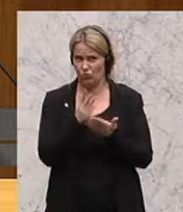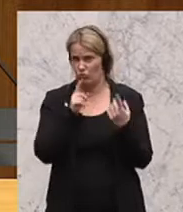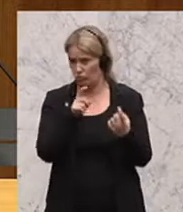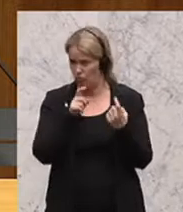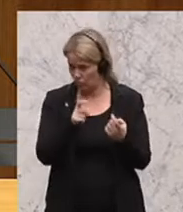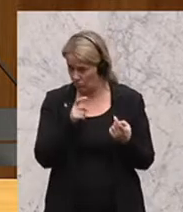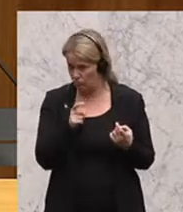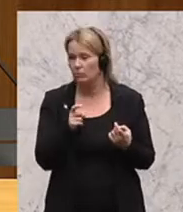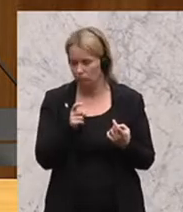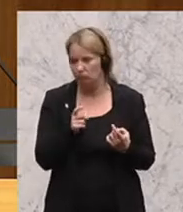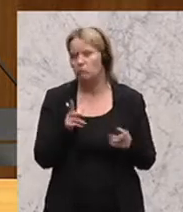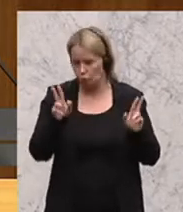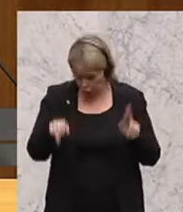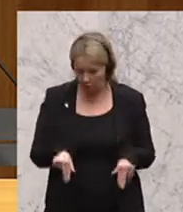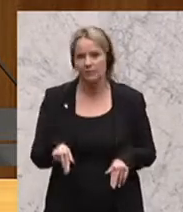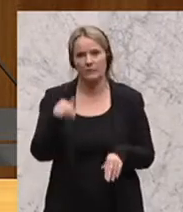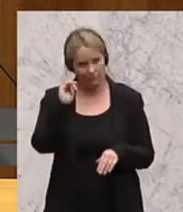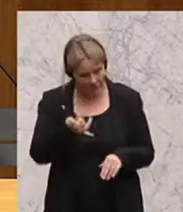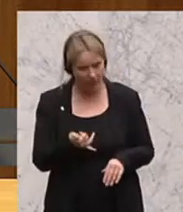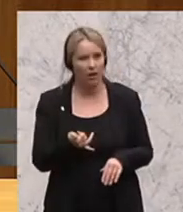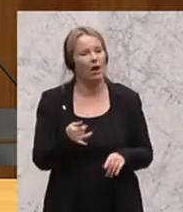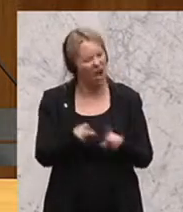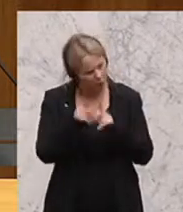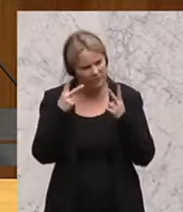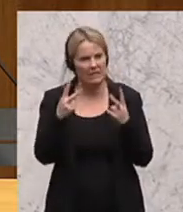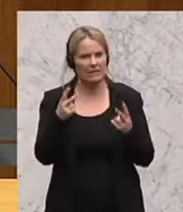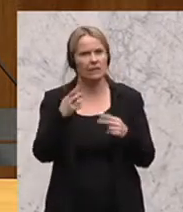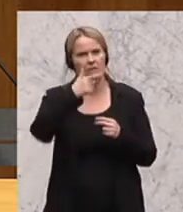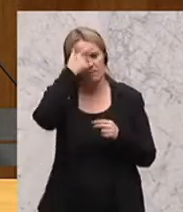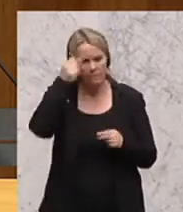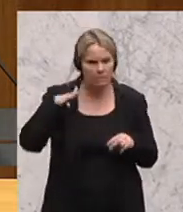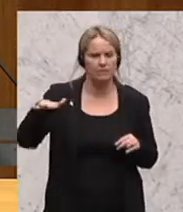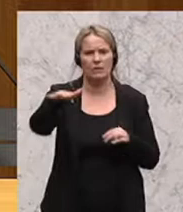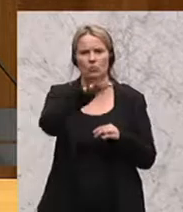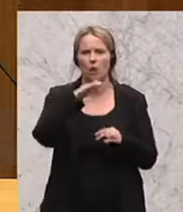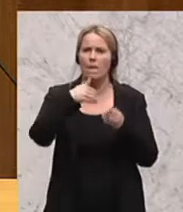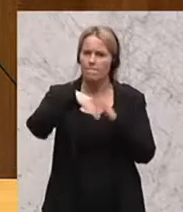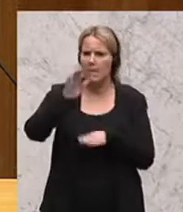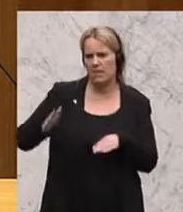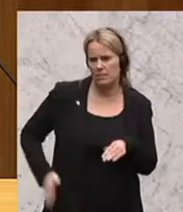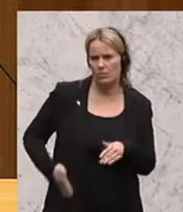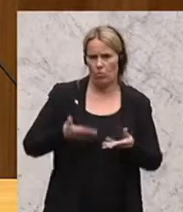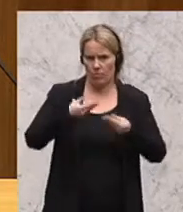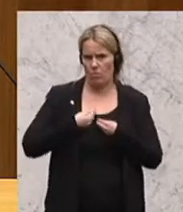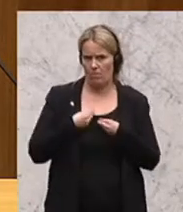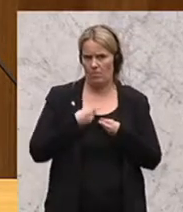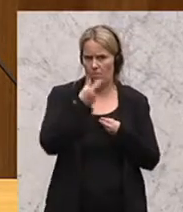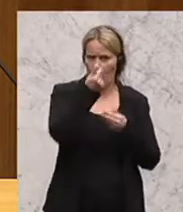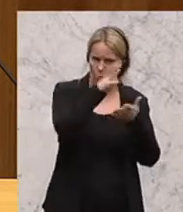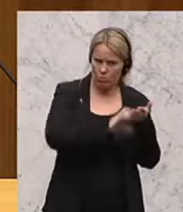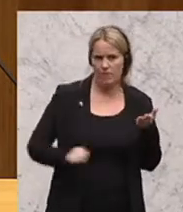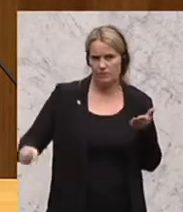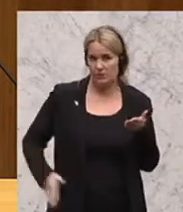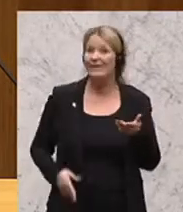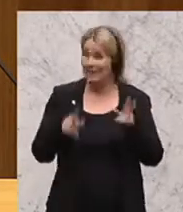gesprochen. Und es ist richtig, ja, es ist auch wichtig, dass die Menschen mehr Netto vom Brutto haben. Und es ist ein